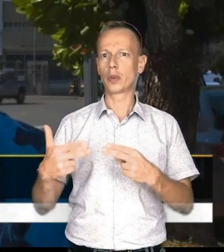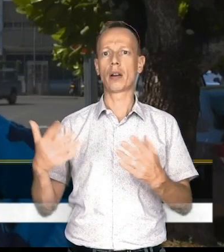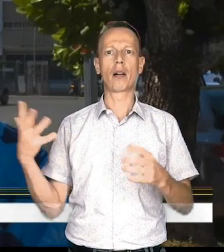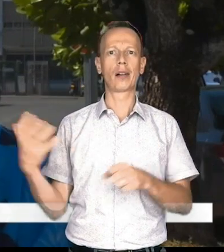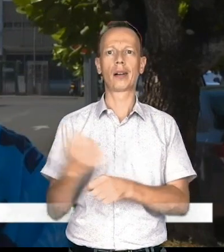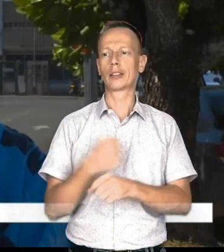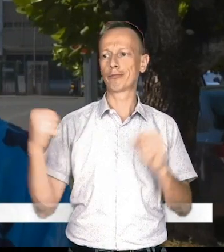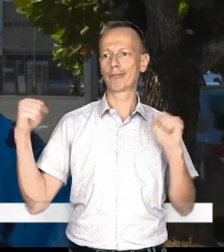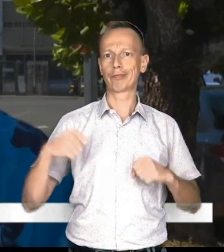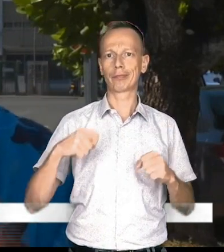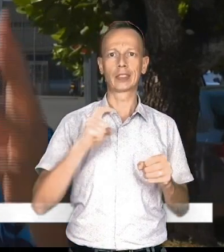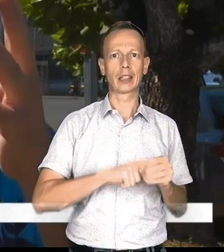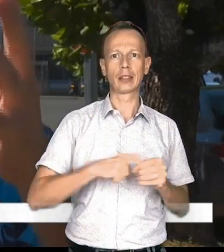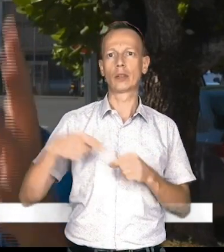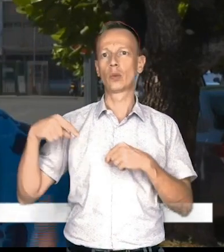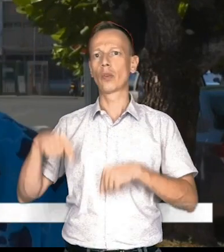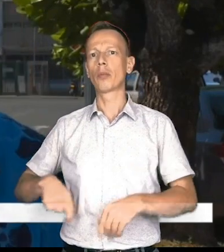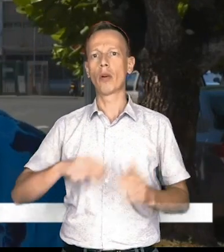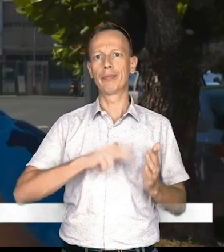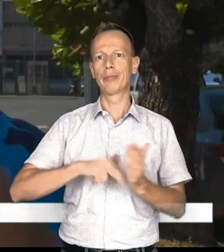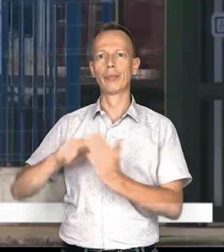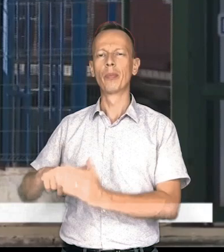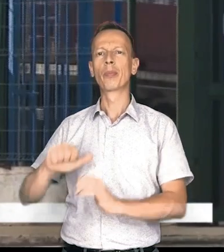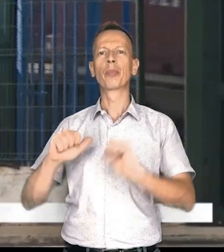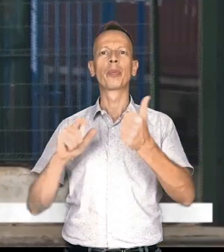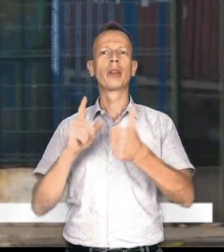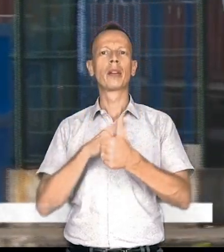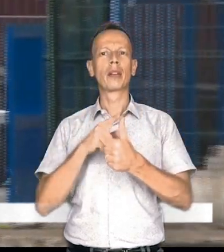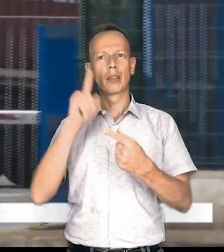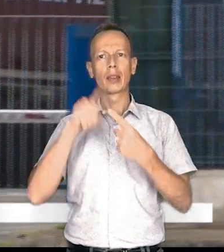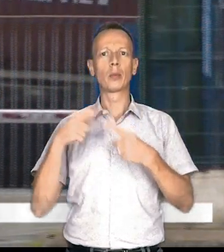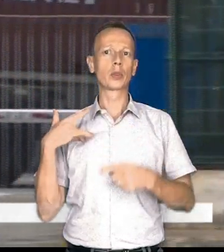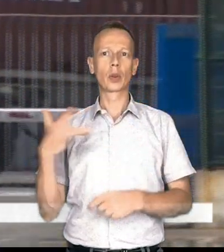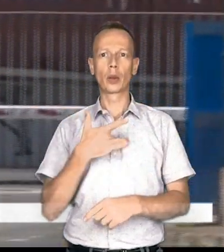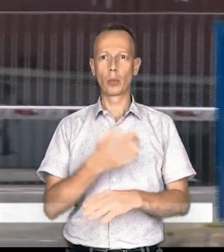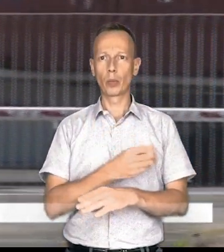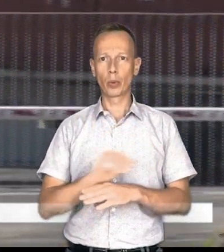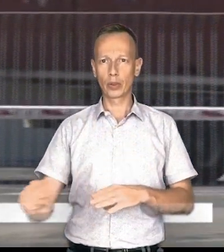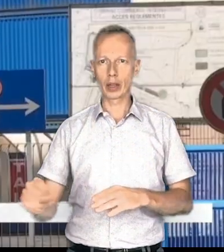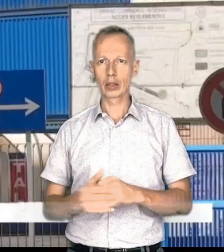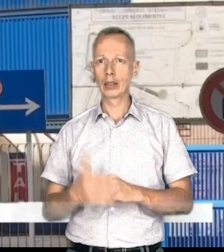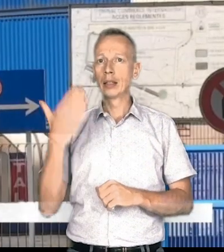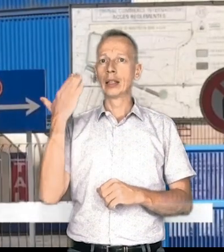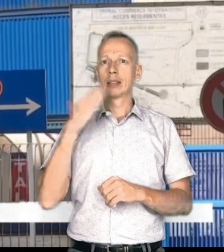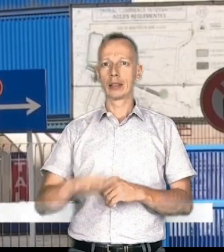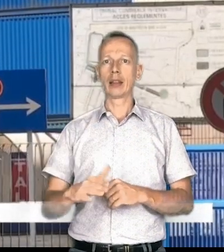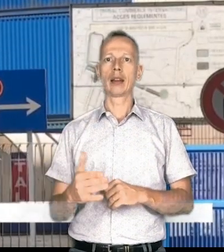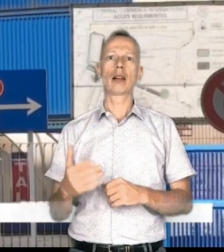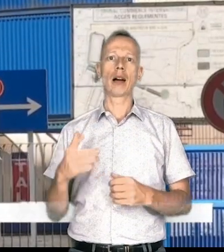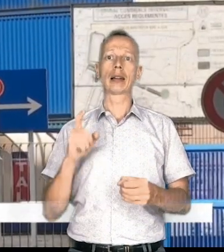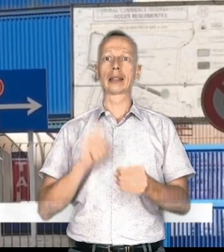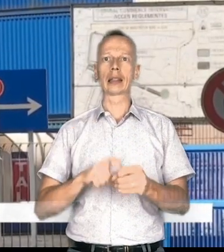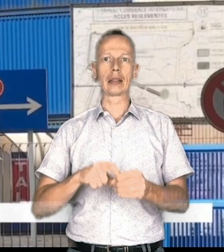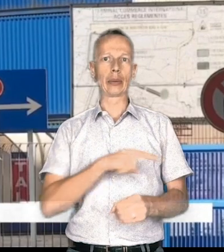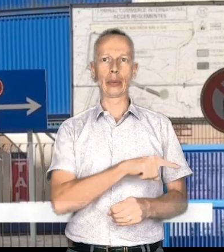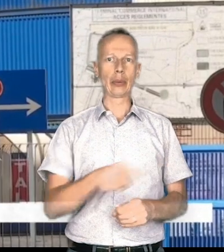nuit, au gouvernement, un accord a été trouvé avec les partenaires sociaux. Le premier point, celui qui fâchait le plus, concernait le chapitre